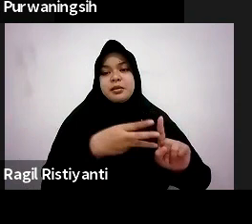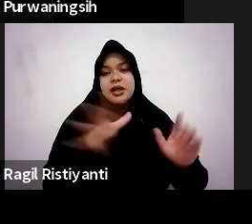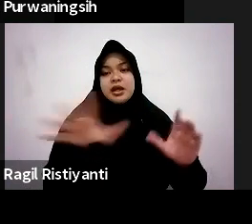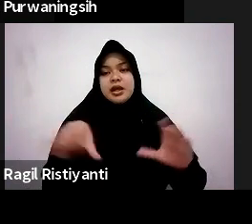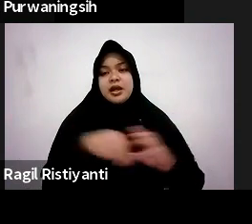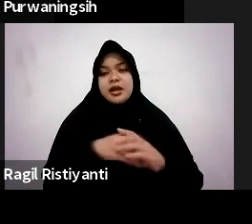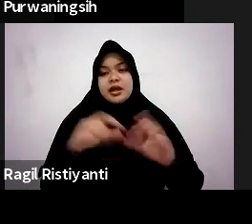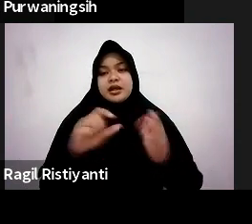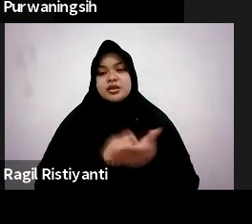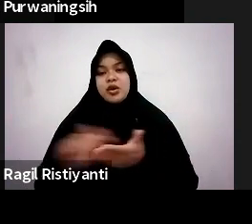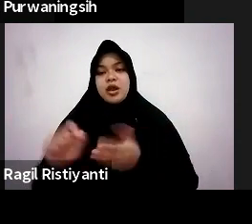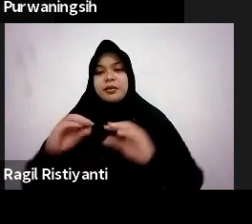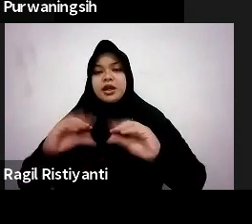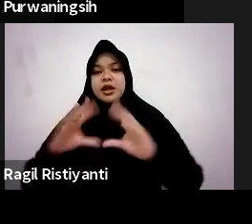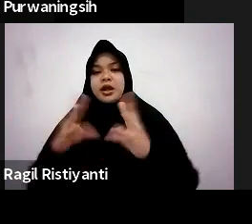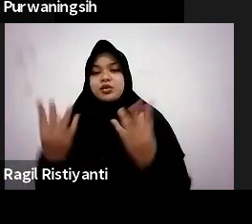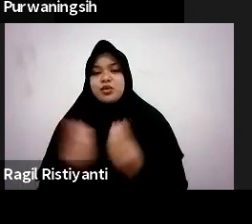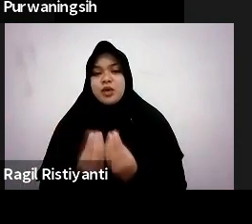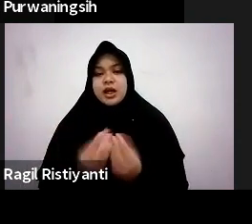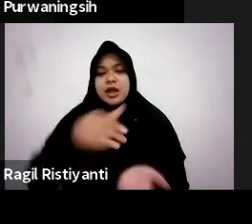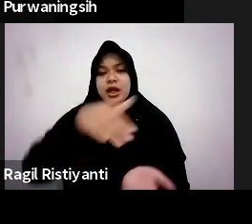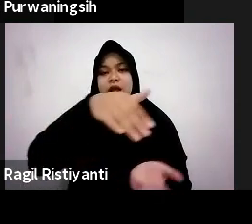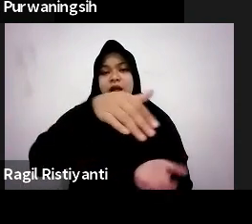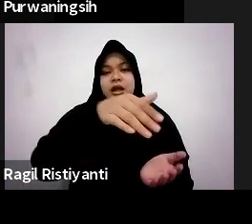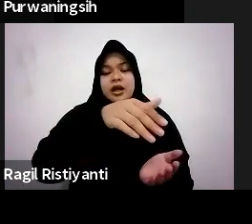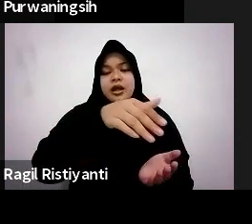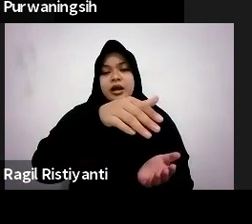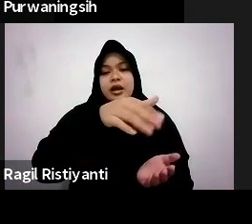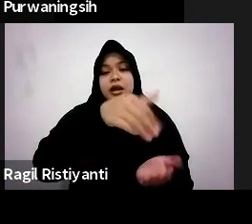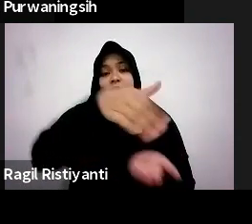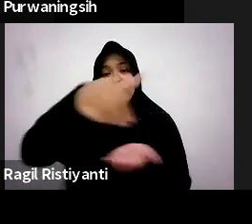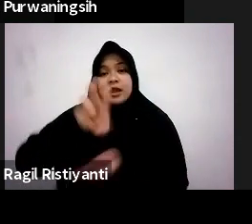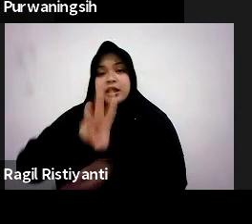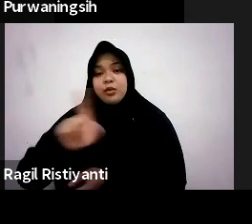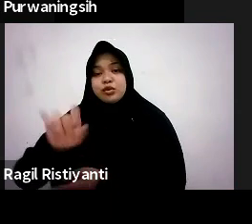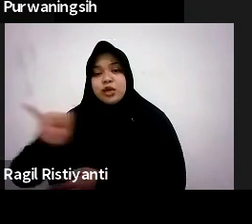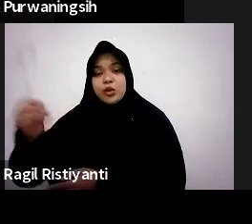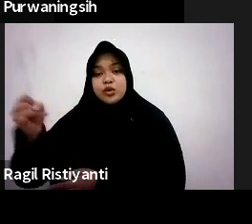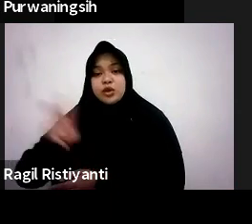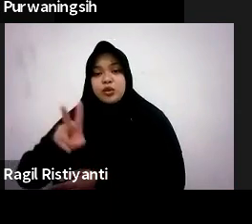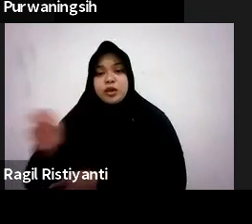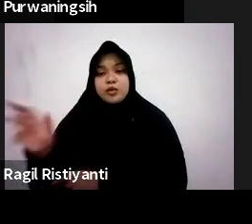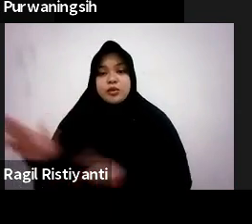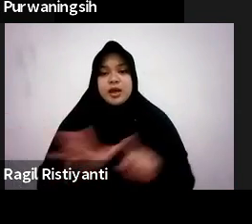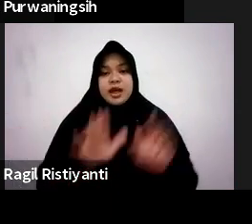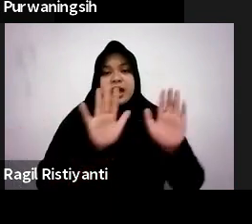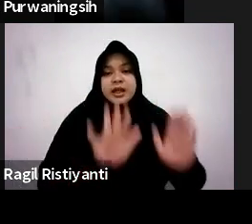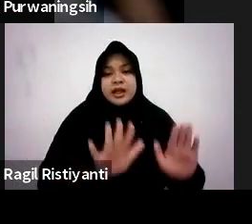ada data 31 Januari di jumlah beras hanya ada dua puluh